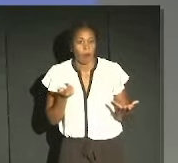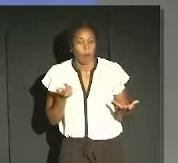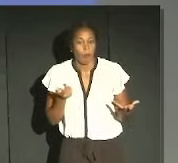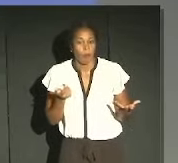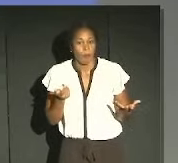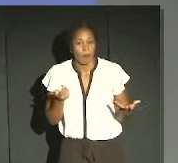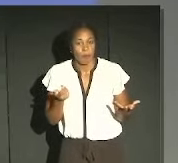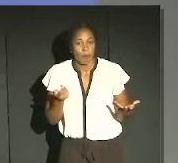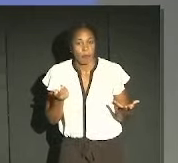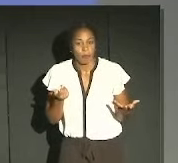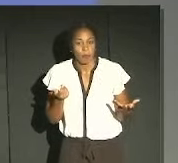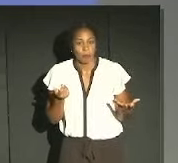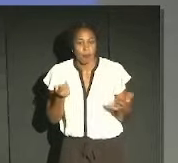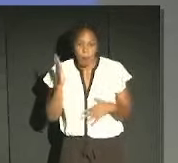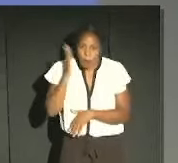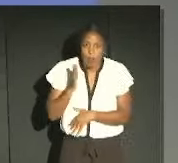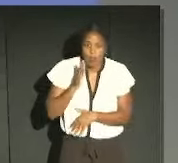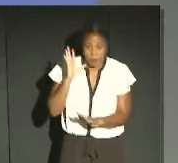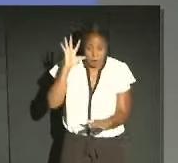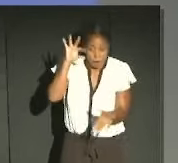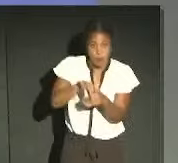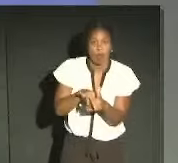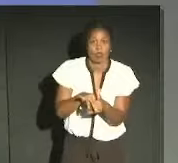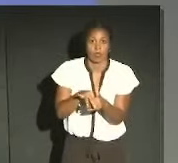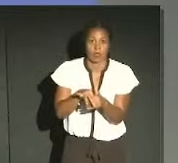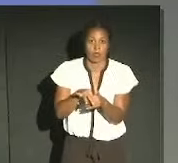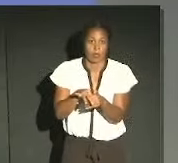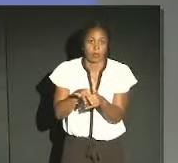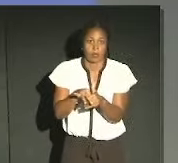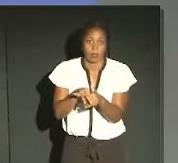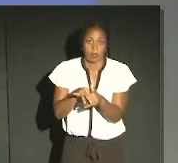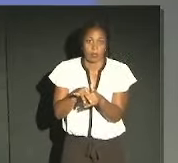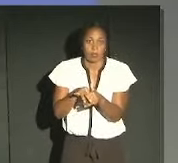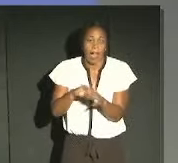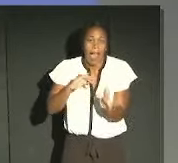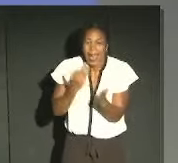activement sur la nécessité d'arrêter de subir